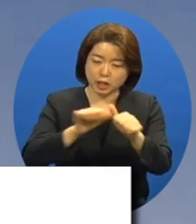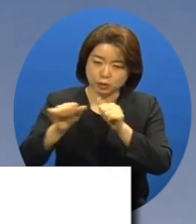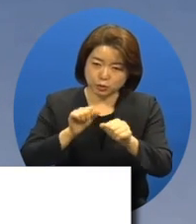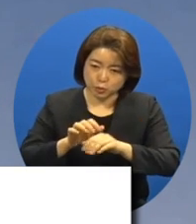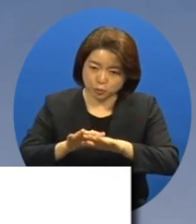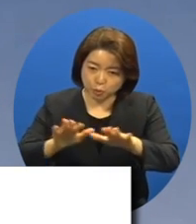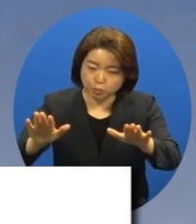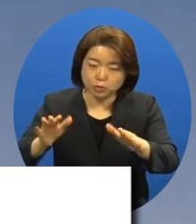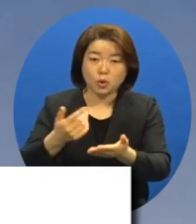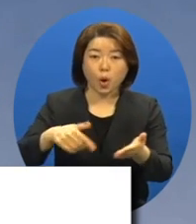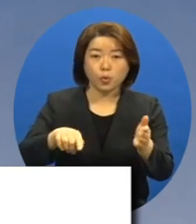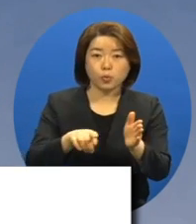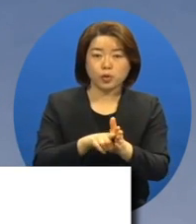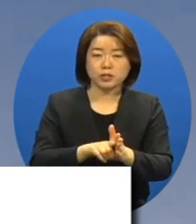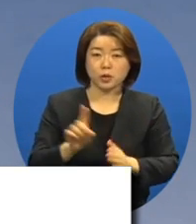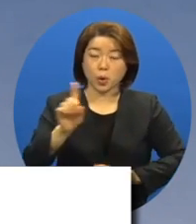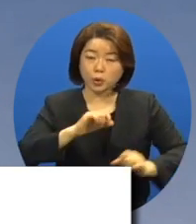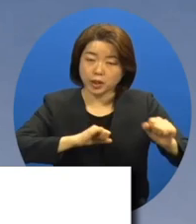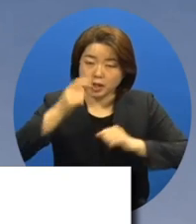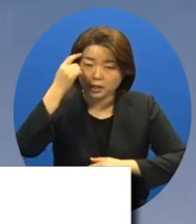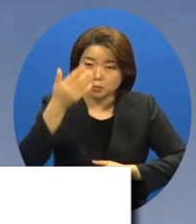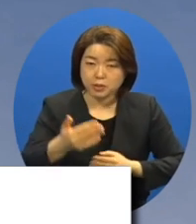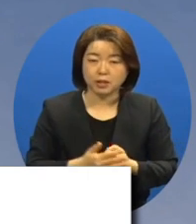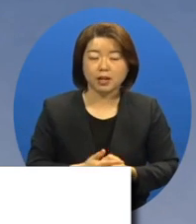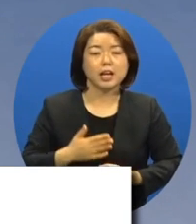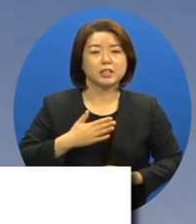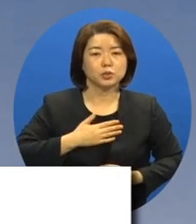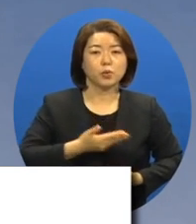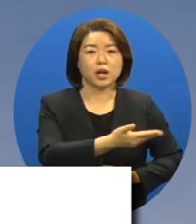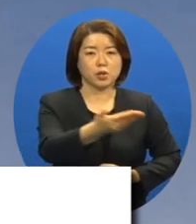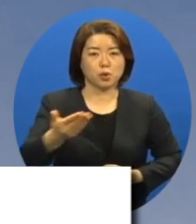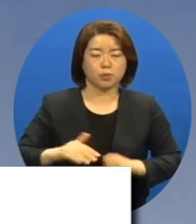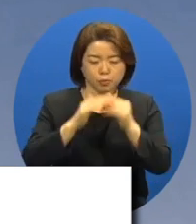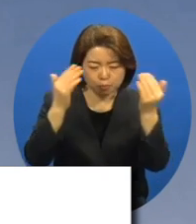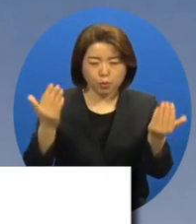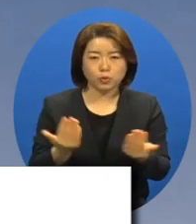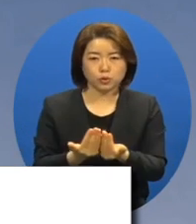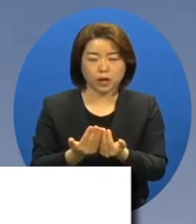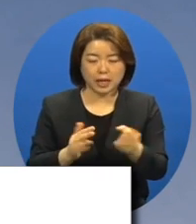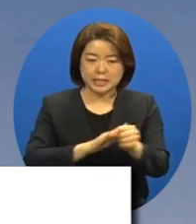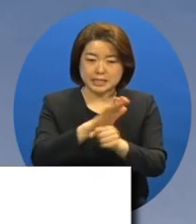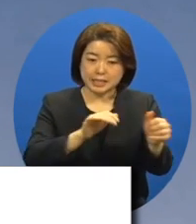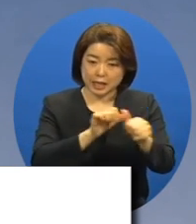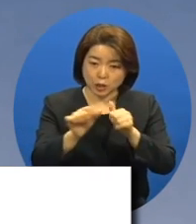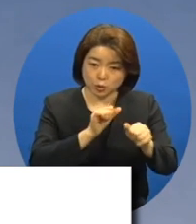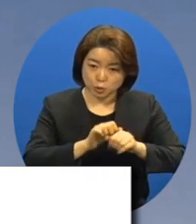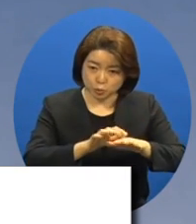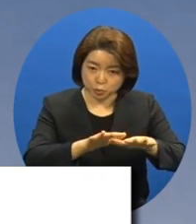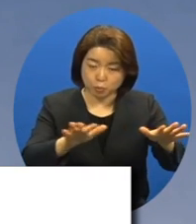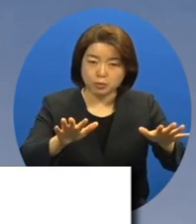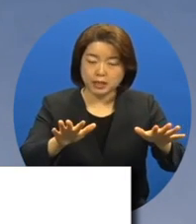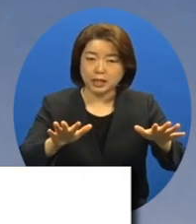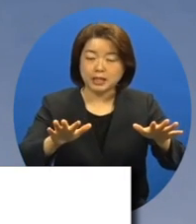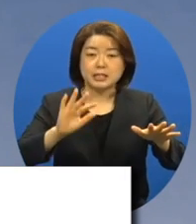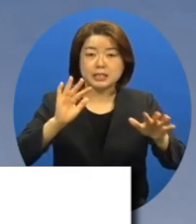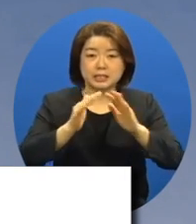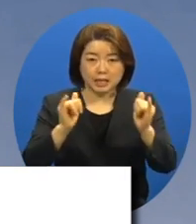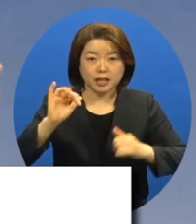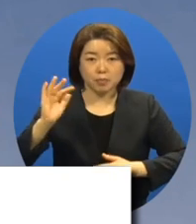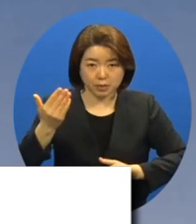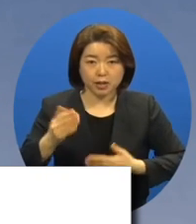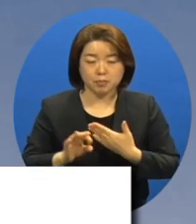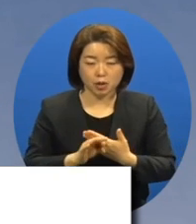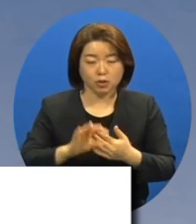해야합니까 저와 여러분 모두가 다 사랑으로 소문난 사람이 되면 우리 교회는 저절로